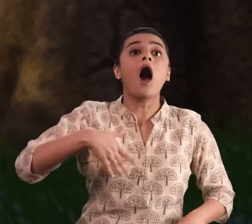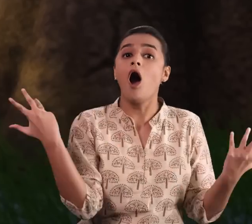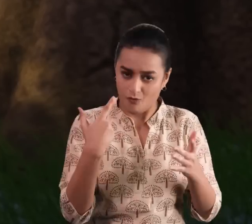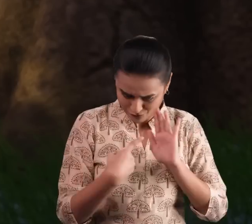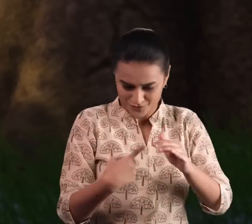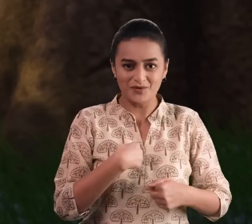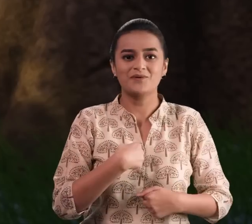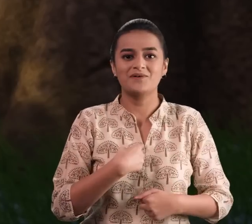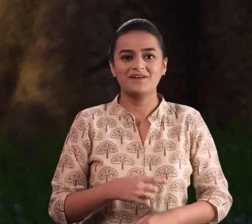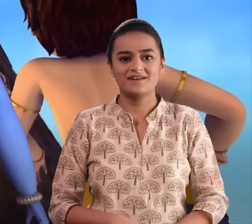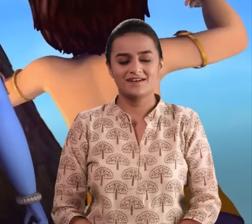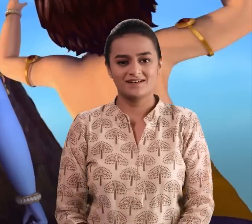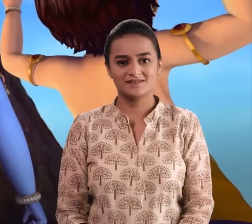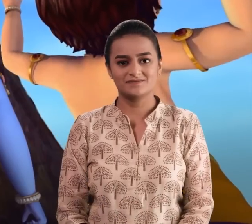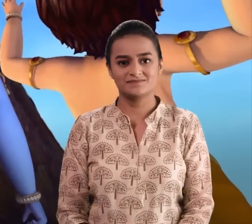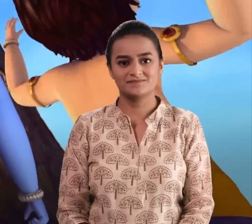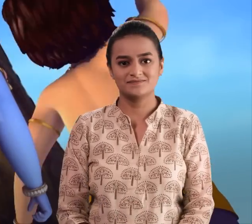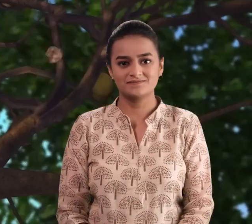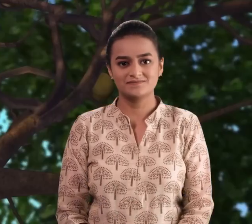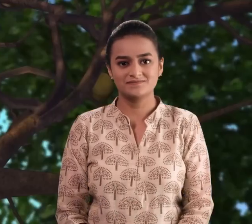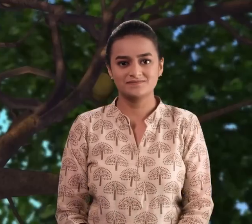तोड़े जाते हैं।